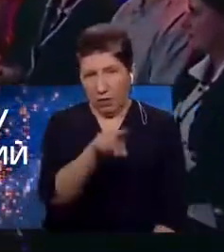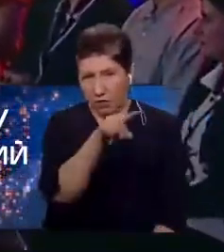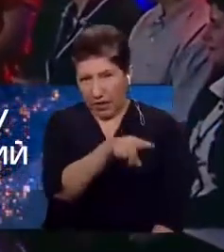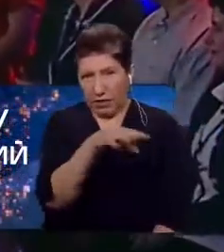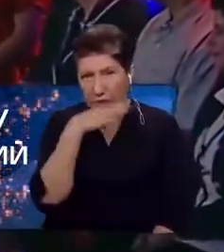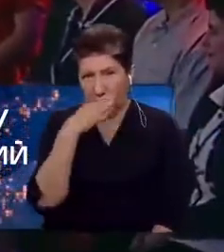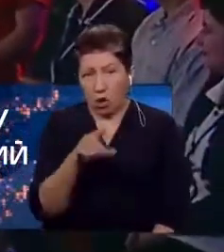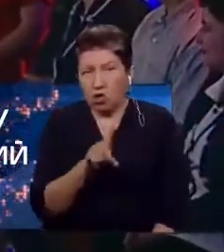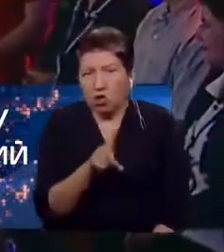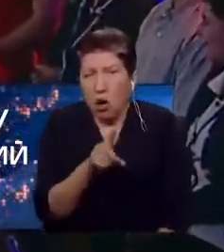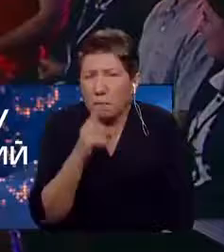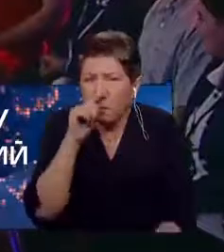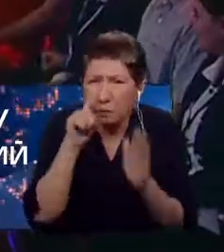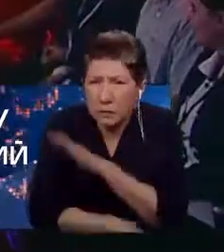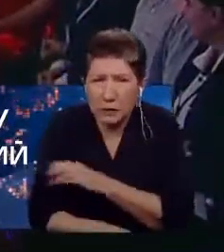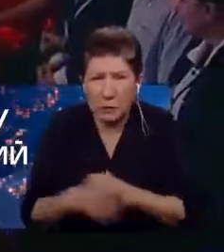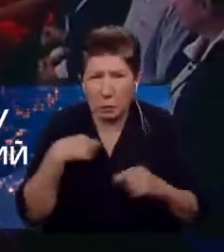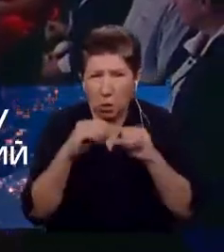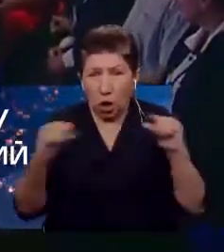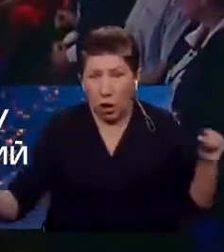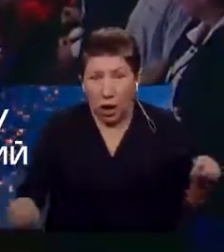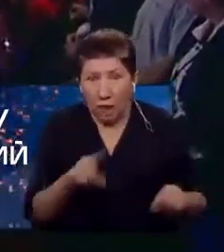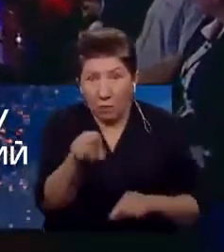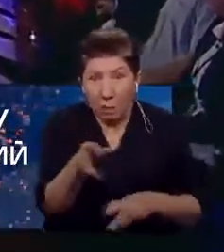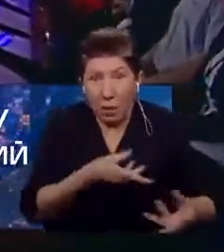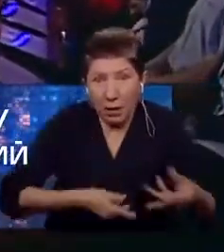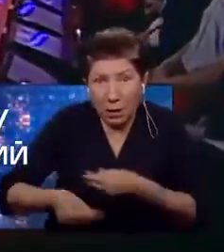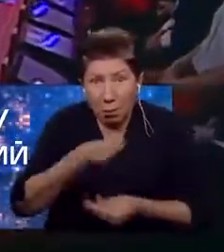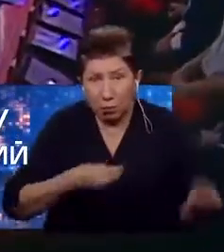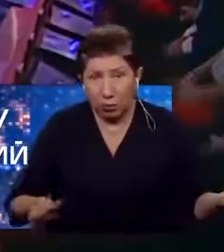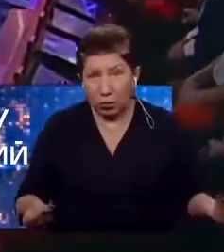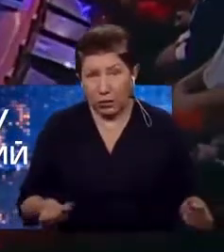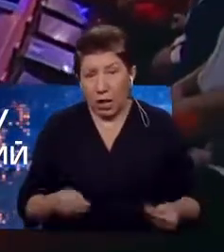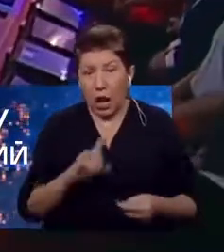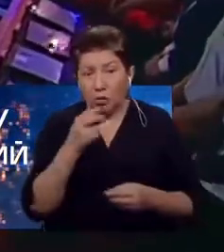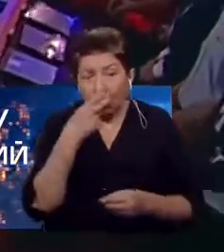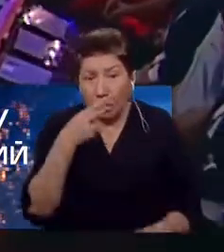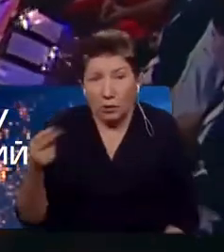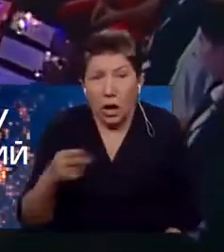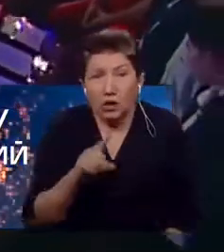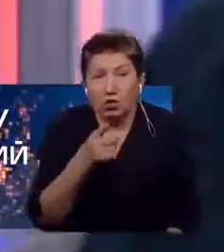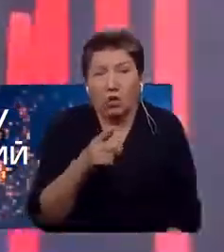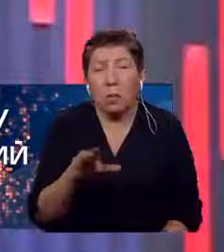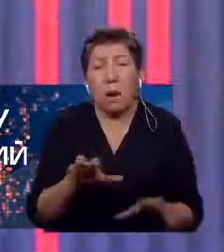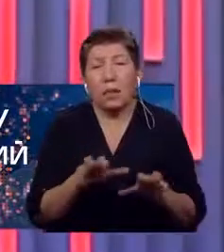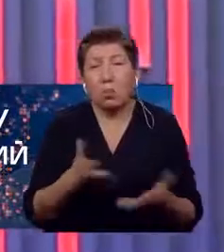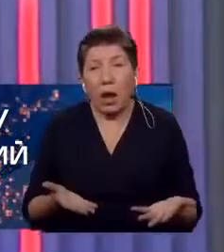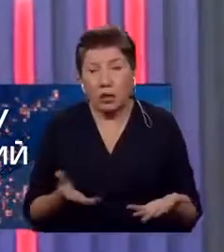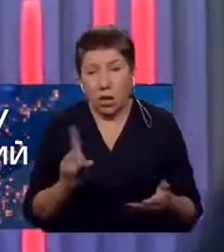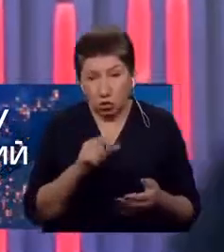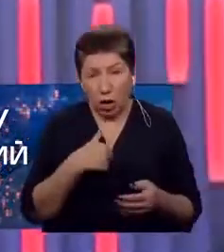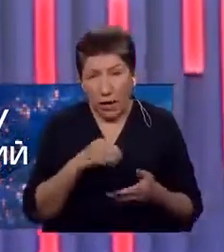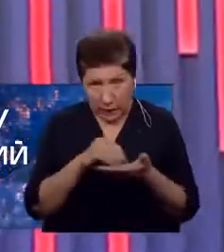далися ці рядки? Поясніть. Чому вони у чому мені маніпуляція? Поясніть, чому у чому маніпуляція? Ці рядки? От пан Ганнопольський, поясніть, у чому маніпуляція? У тому,